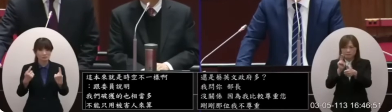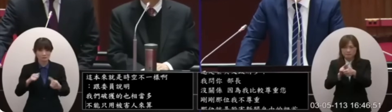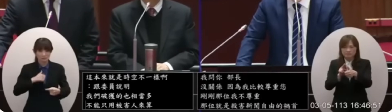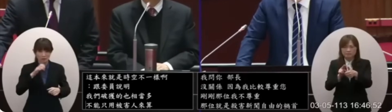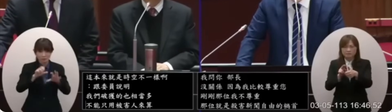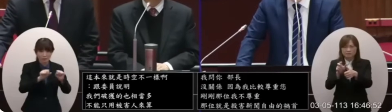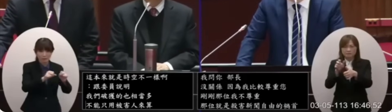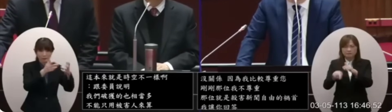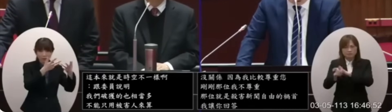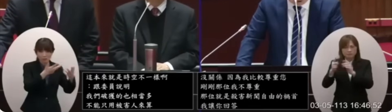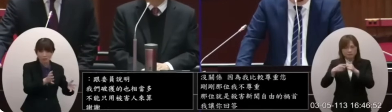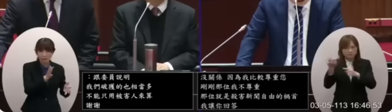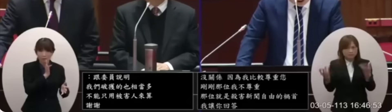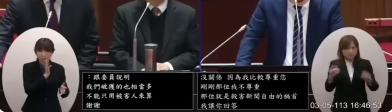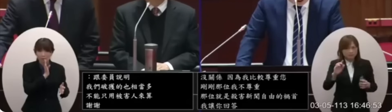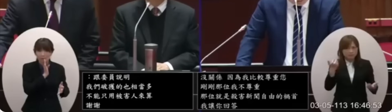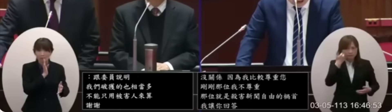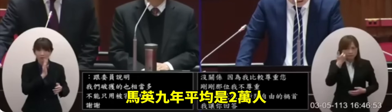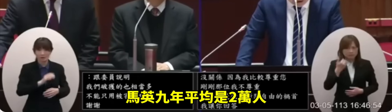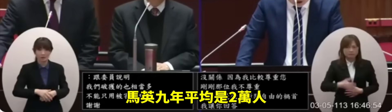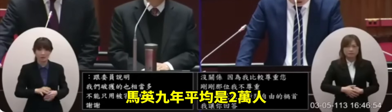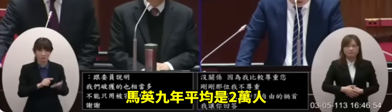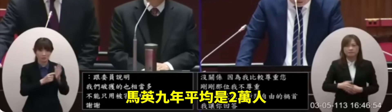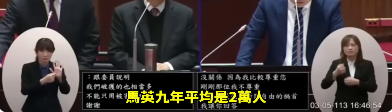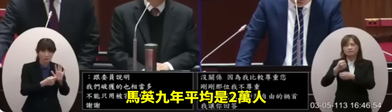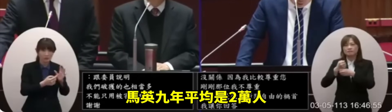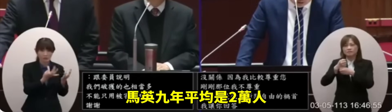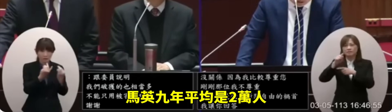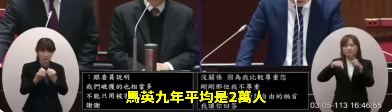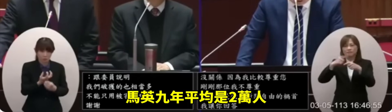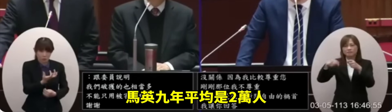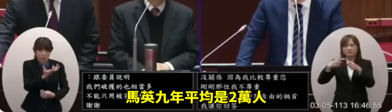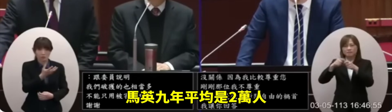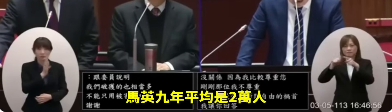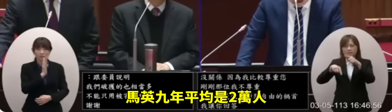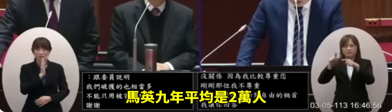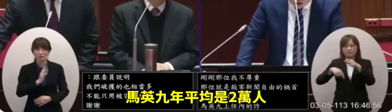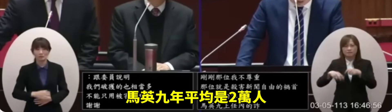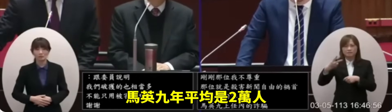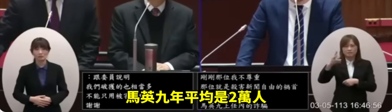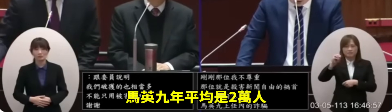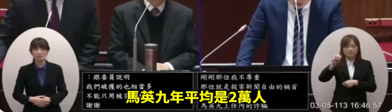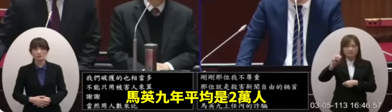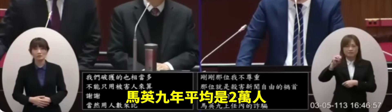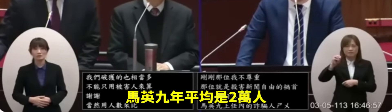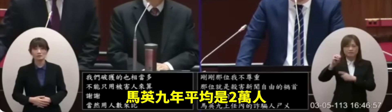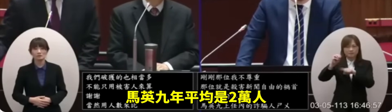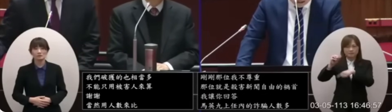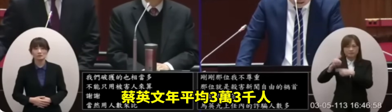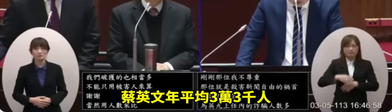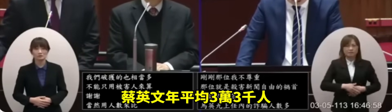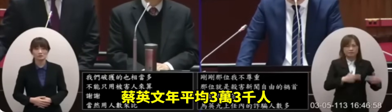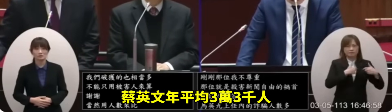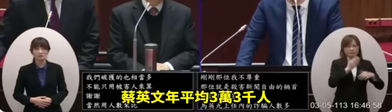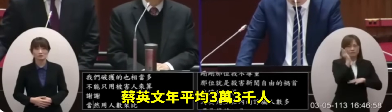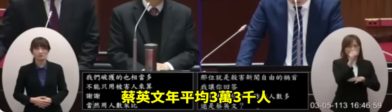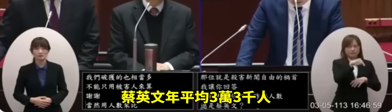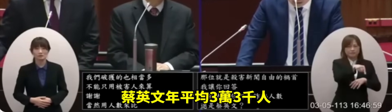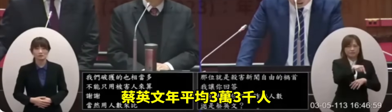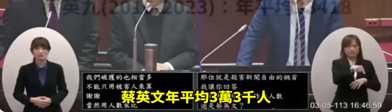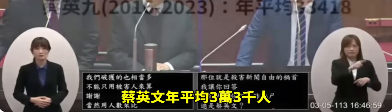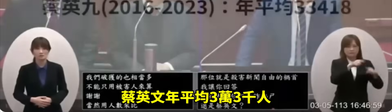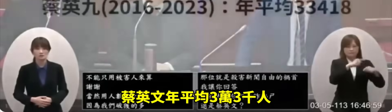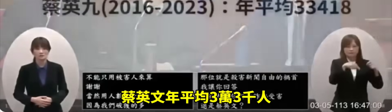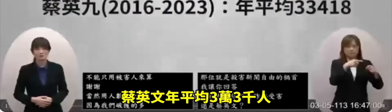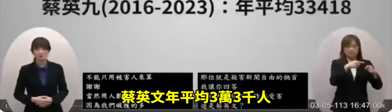获的多，当然所呈现的。 马英九年平均是20,000人，蔡英文年平